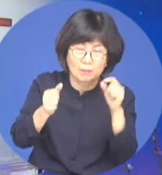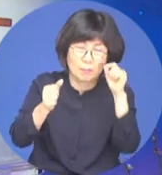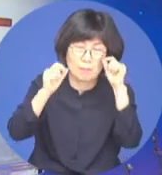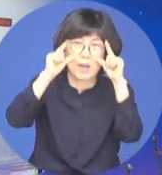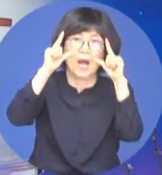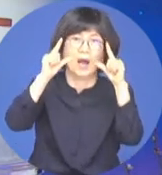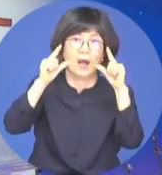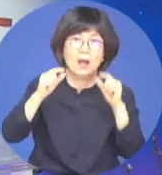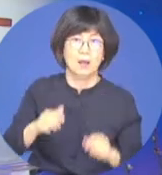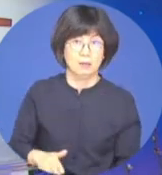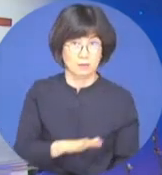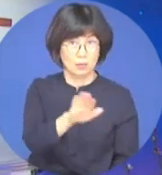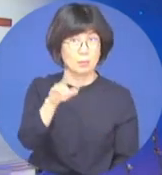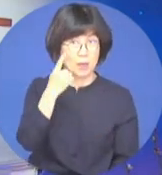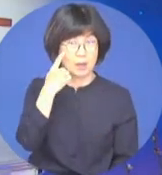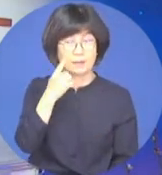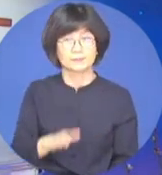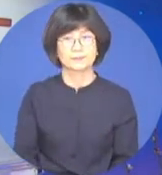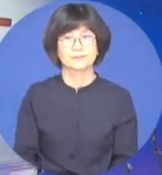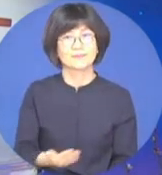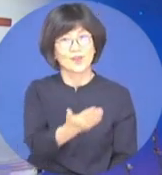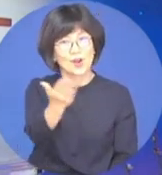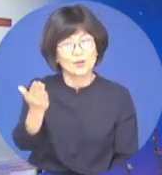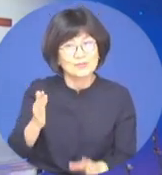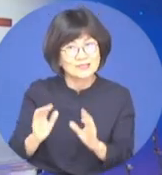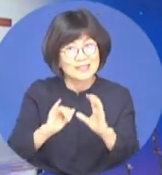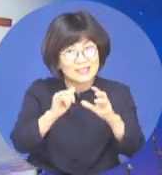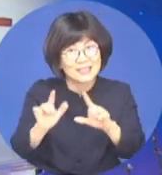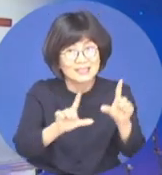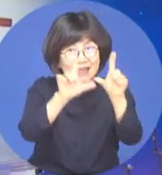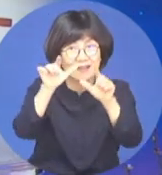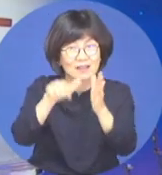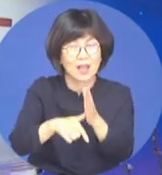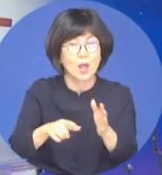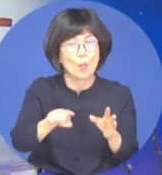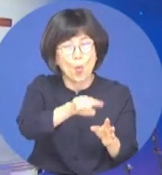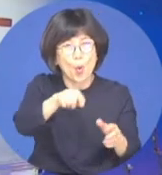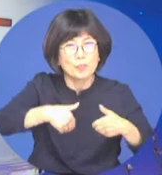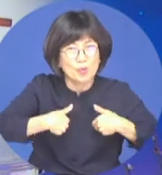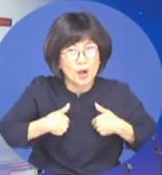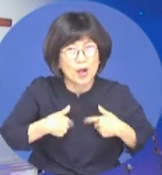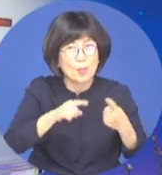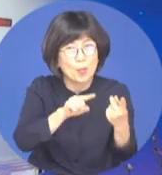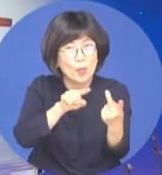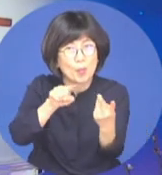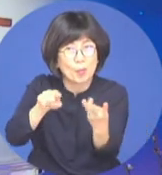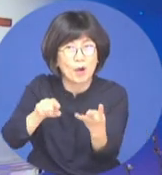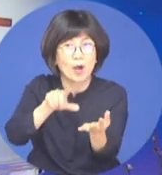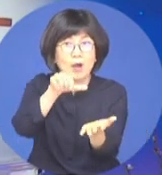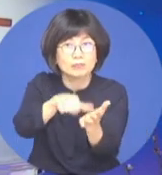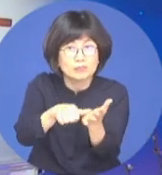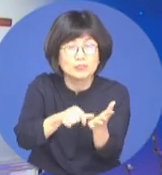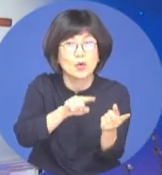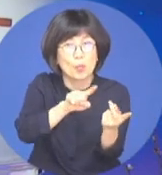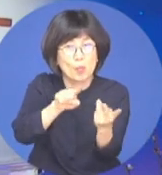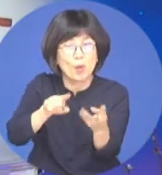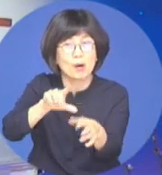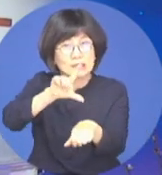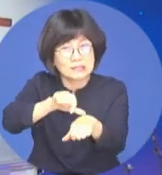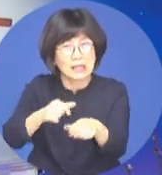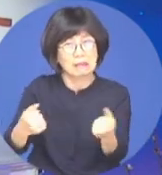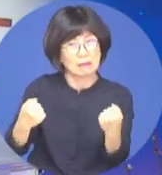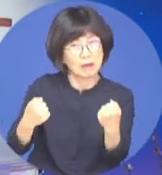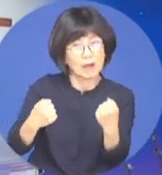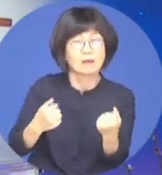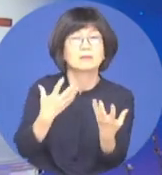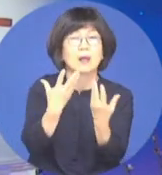그러니까 여러분 보세요. 질문해 볼게요. 여러분 세상을 살면서 온갖 필요한 건 여러분 물질도 시간도 건강도 뭐 예를 들어서